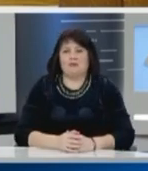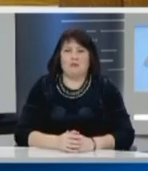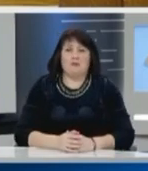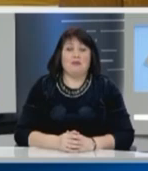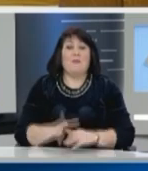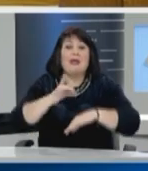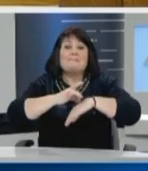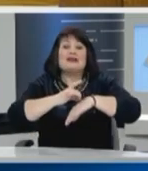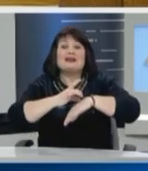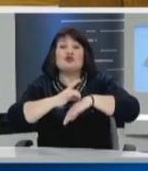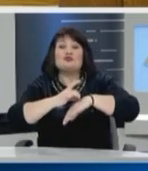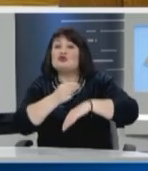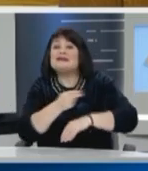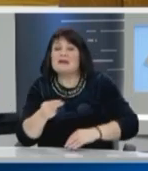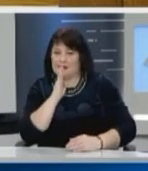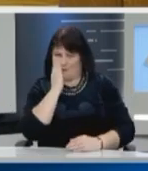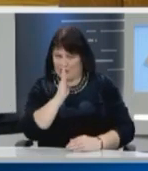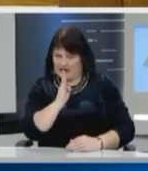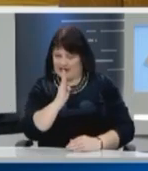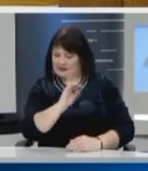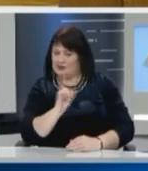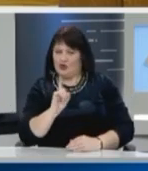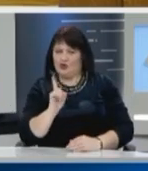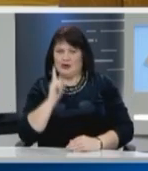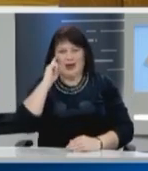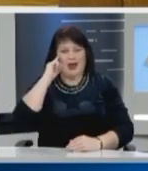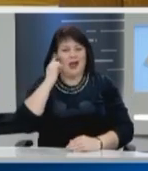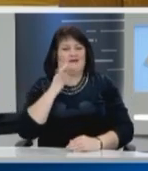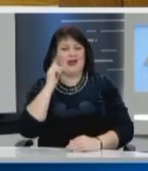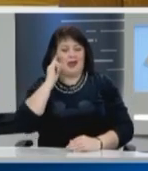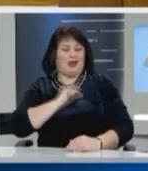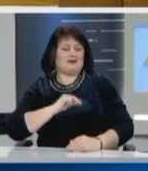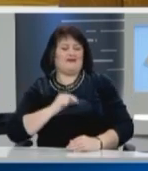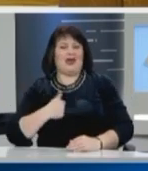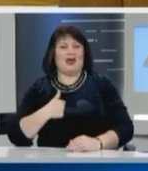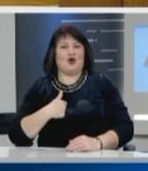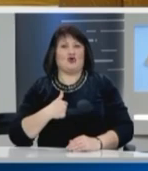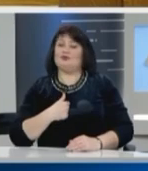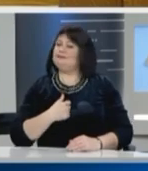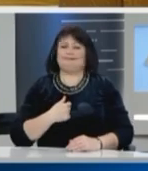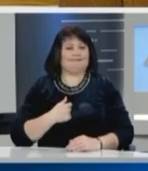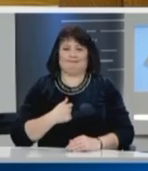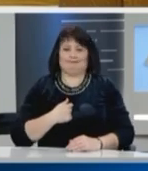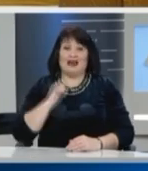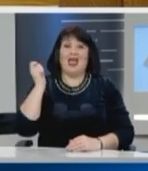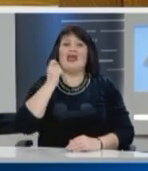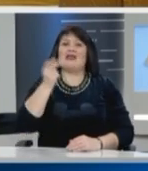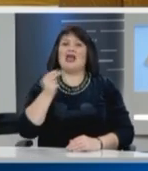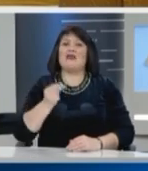Πατριωτισμός τέλος δεν είναι να είσαι υποκριτής. Και καιροσκόπος απέναντι στα μεγάλα εθνικά